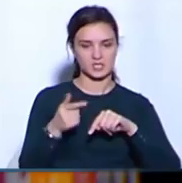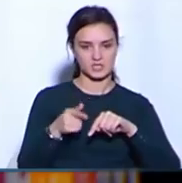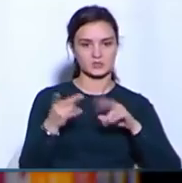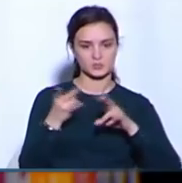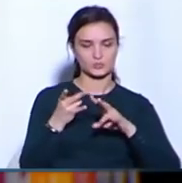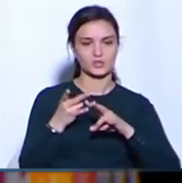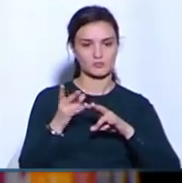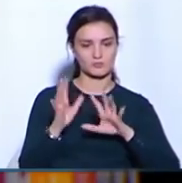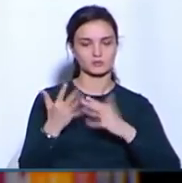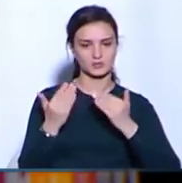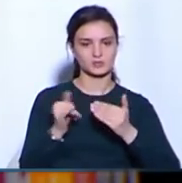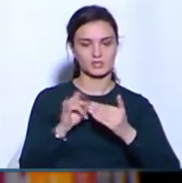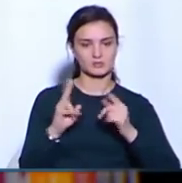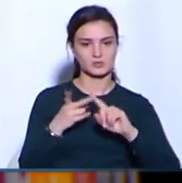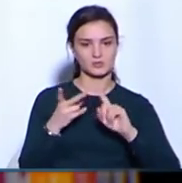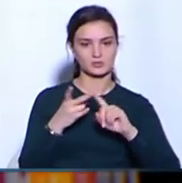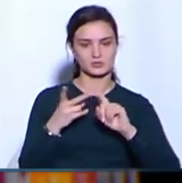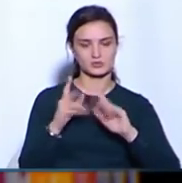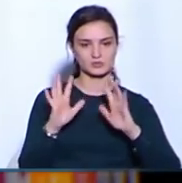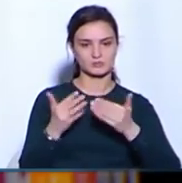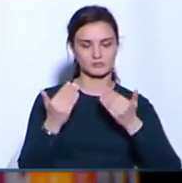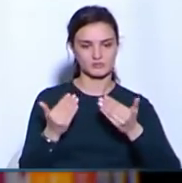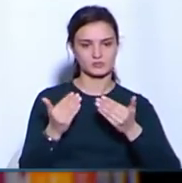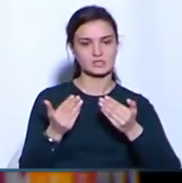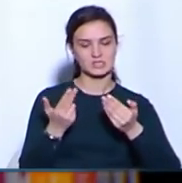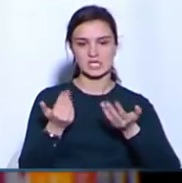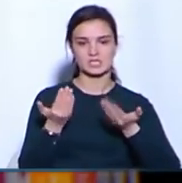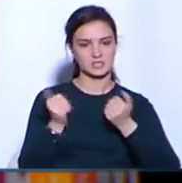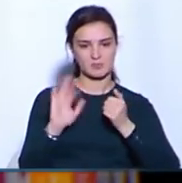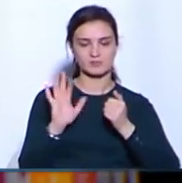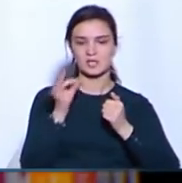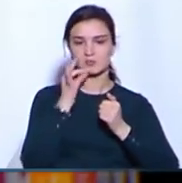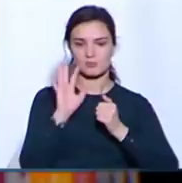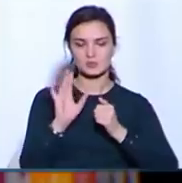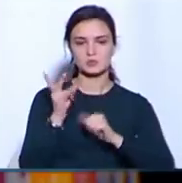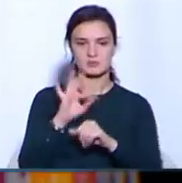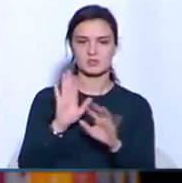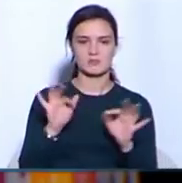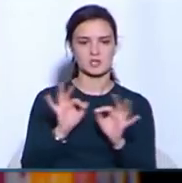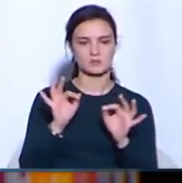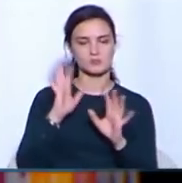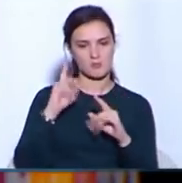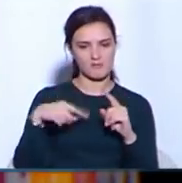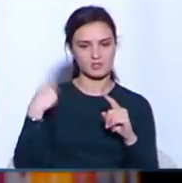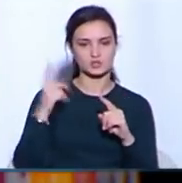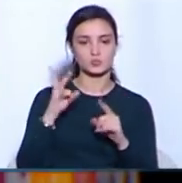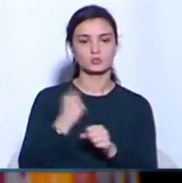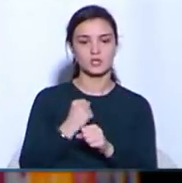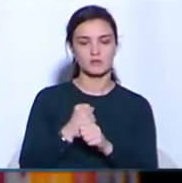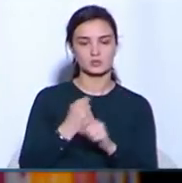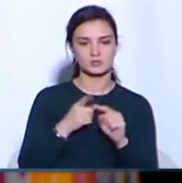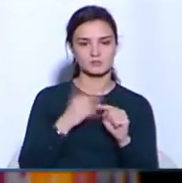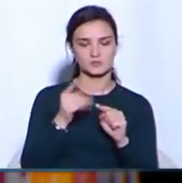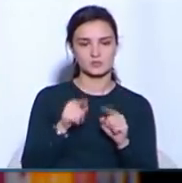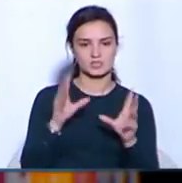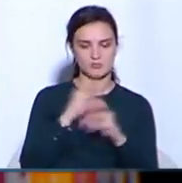უნდა მომხდარიყო, ან მეორე შემთხვევაში კი არ გამოვიდა, არ მომეწონა, მაგრამ არა უშავს, მომავალში რა უნდა გავაკეთოთ იმისთვის,